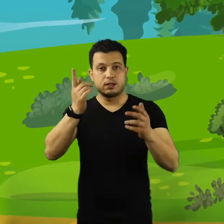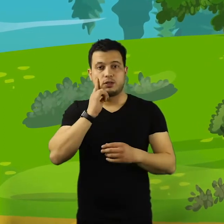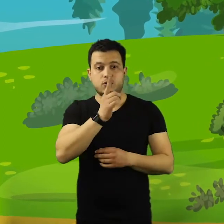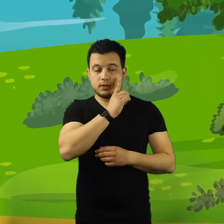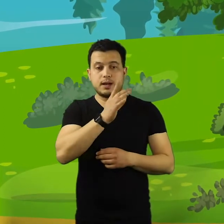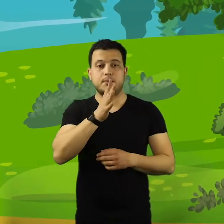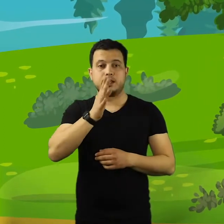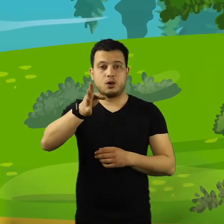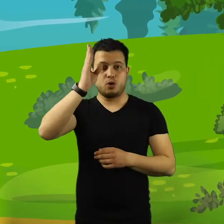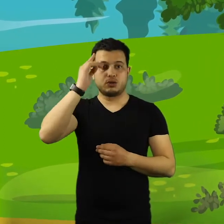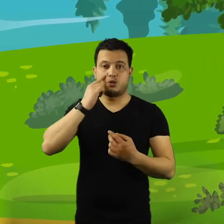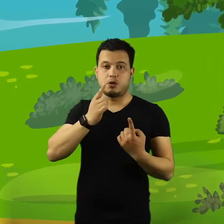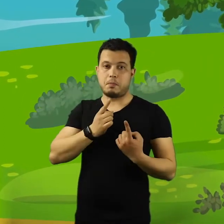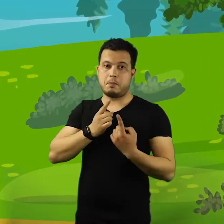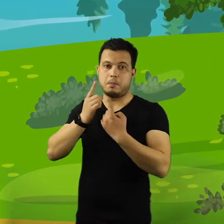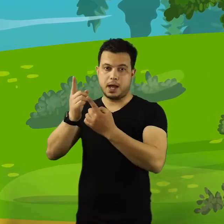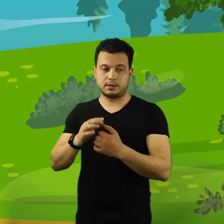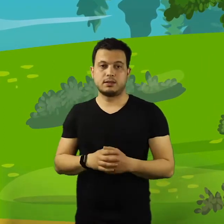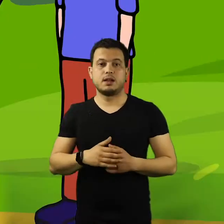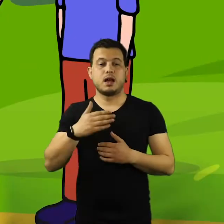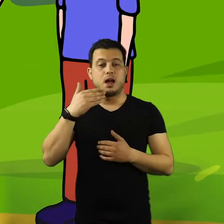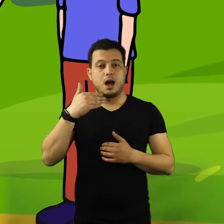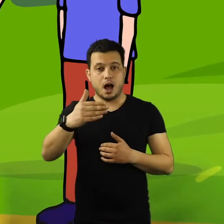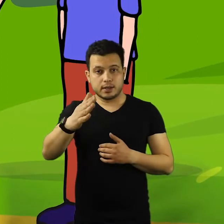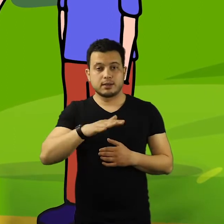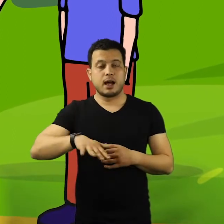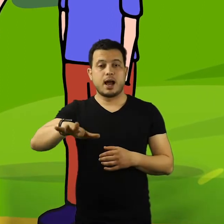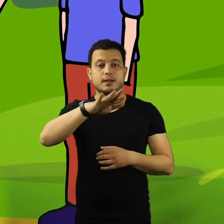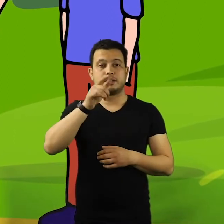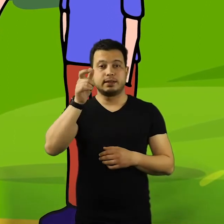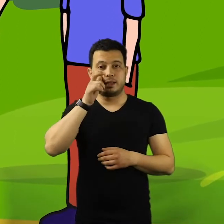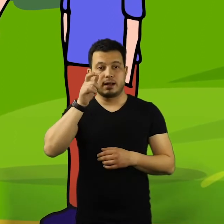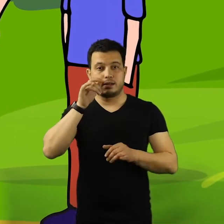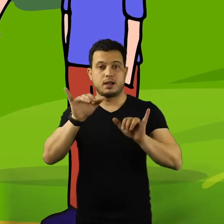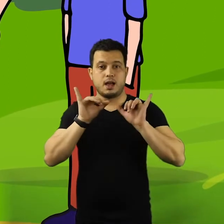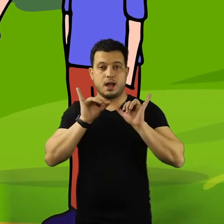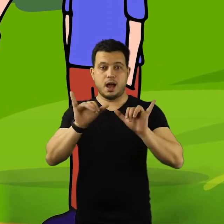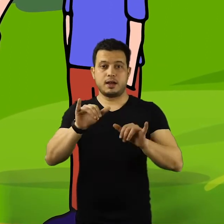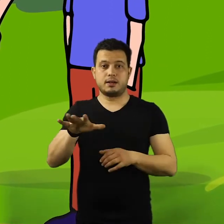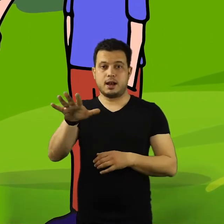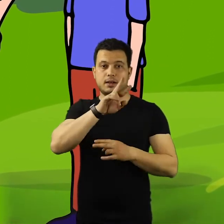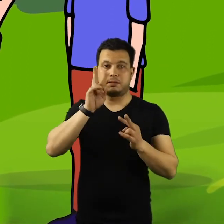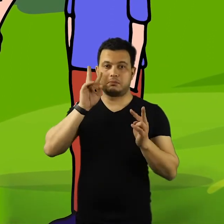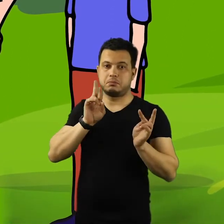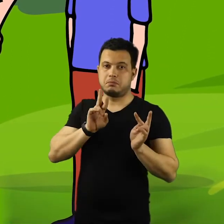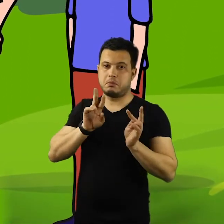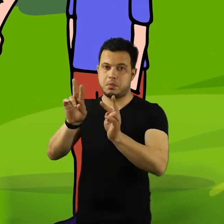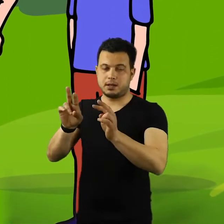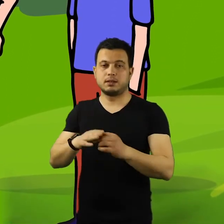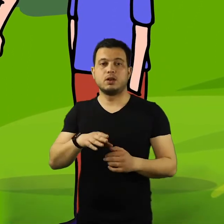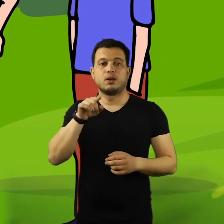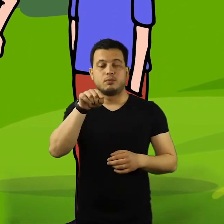Bilge Horoz'a doğru baktı Artık herkesin dikkati aynı noktada toplanmıştı Bunun